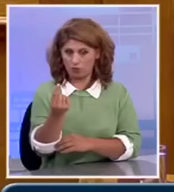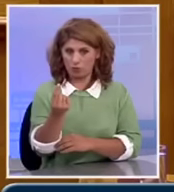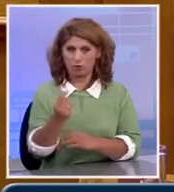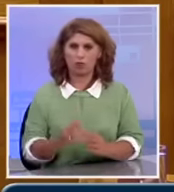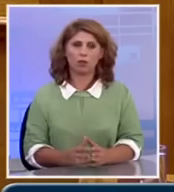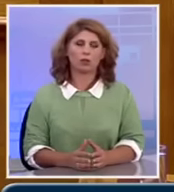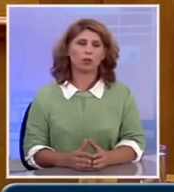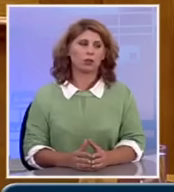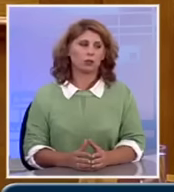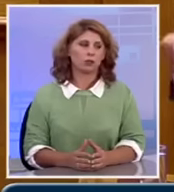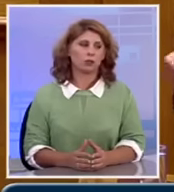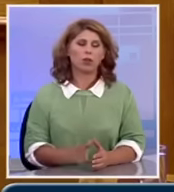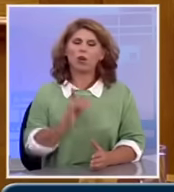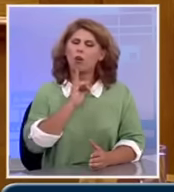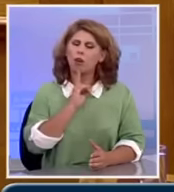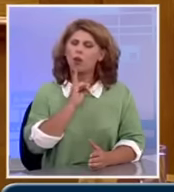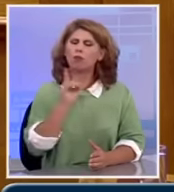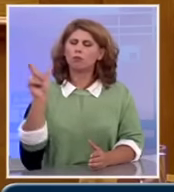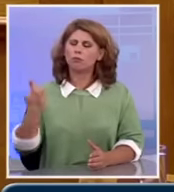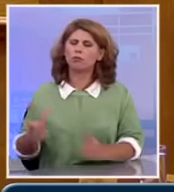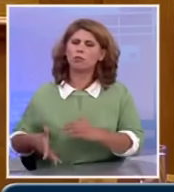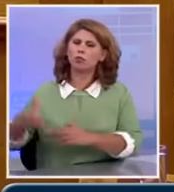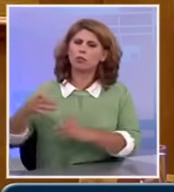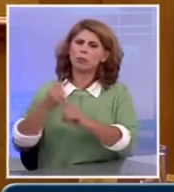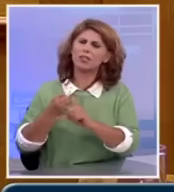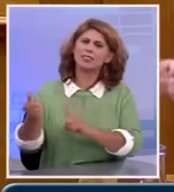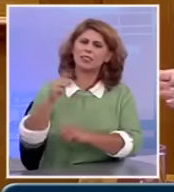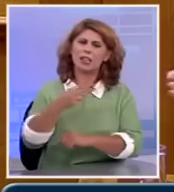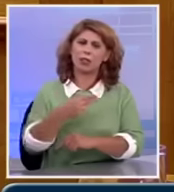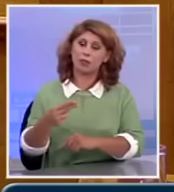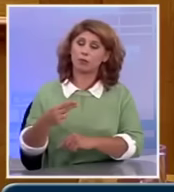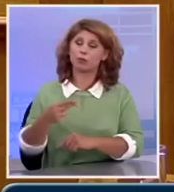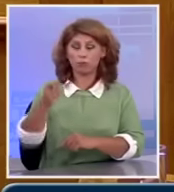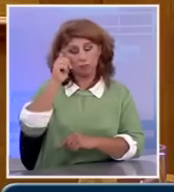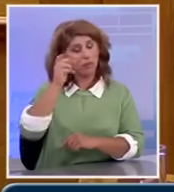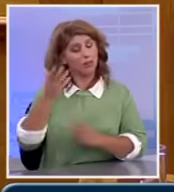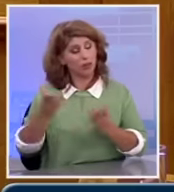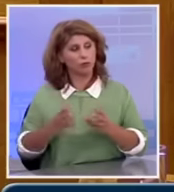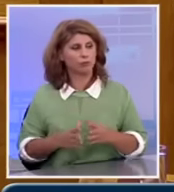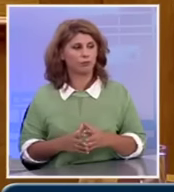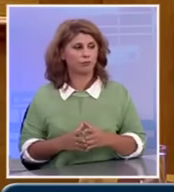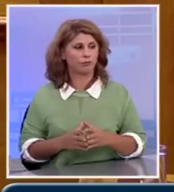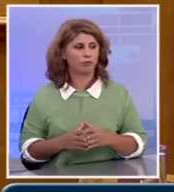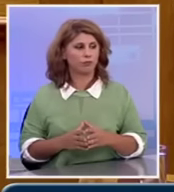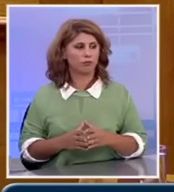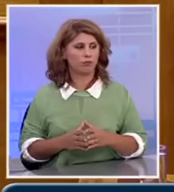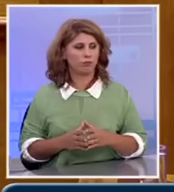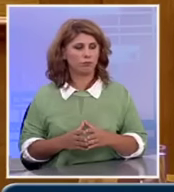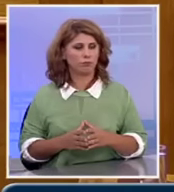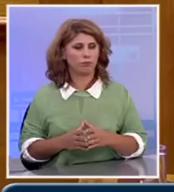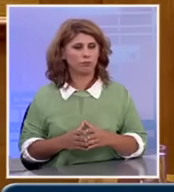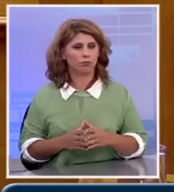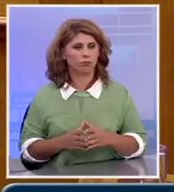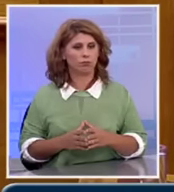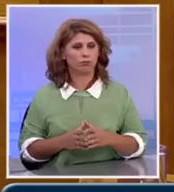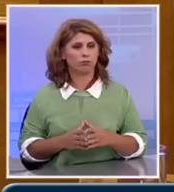ολίγων όπως υπερασπίζεται και σε άλλα ζητήματα οφείλω επίσης να ομολογήσω την